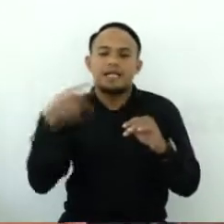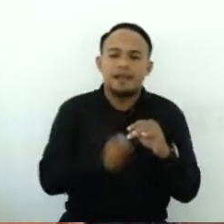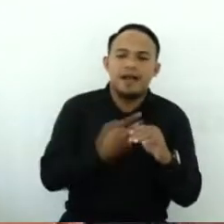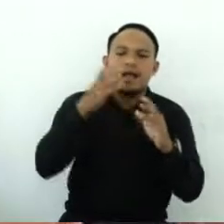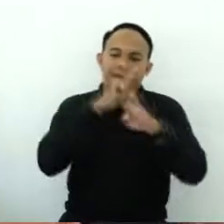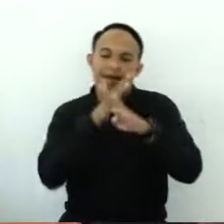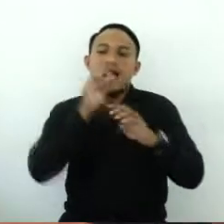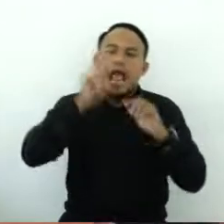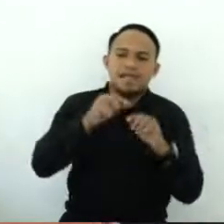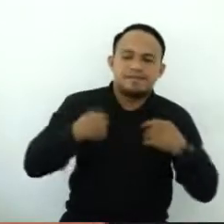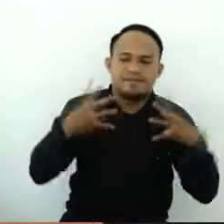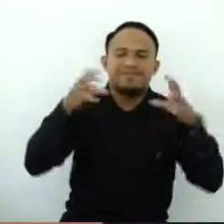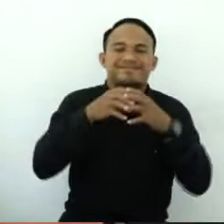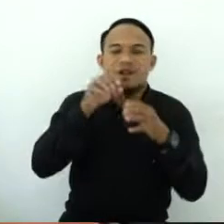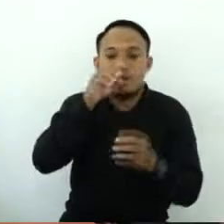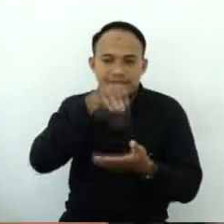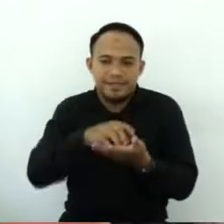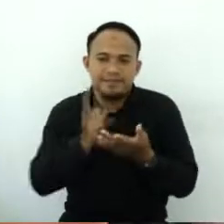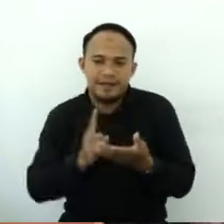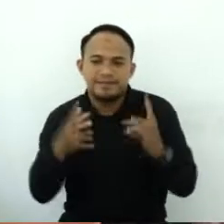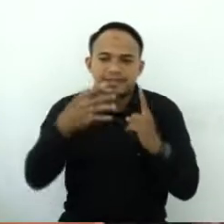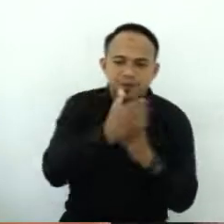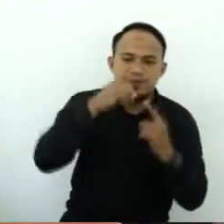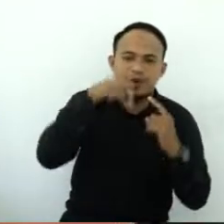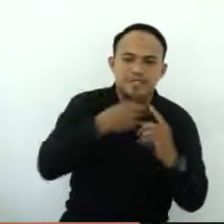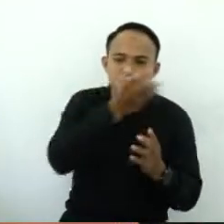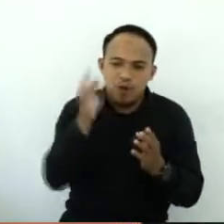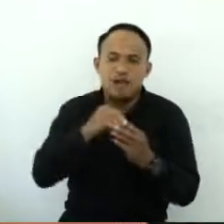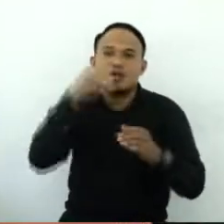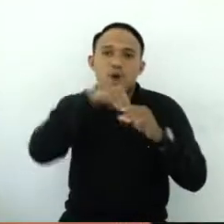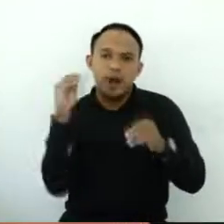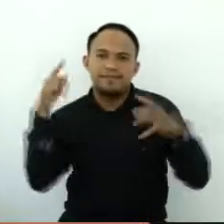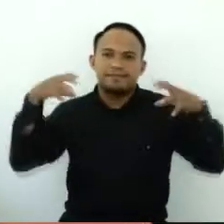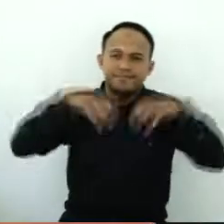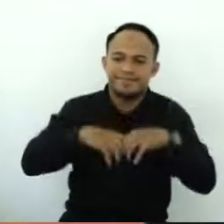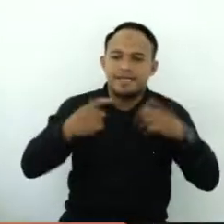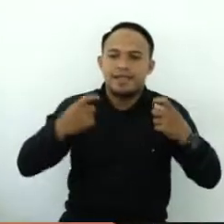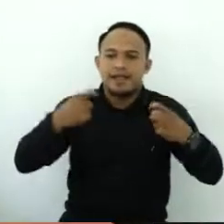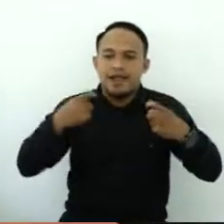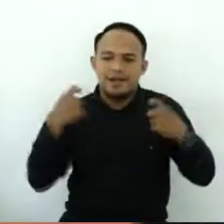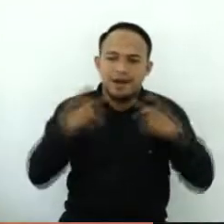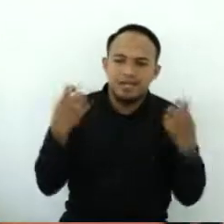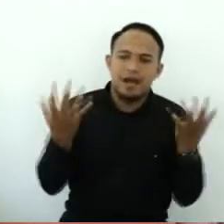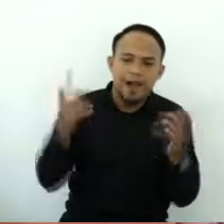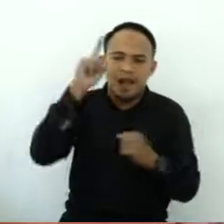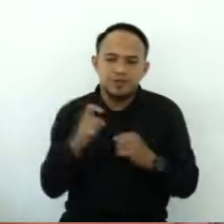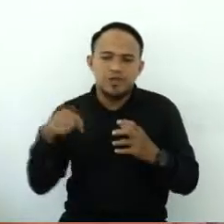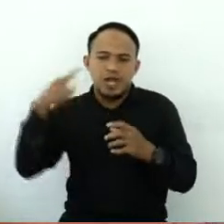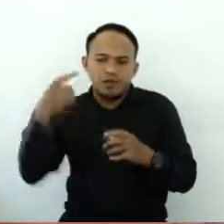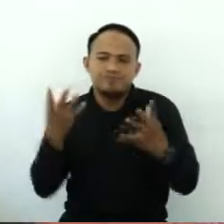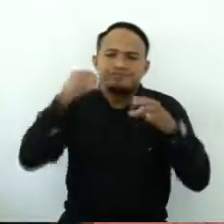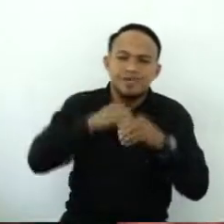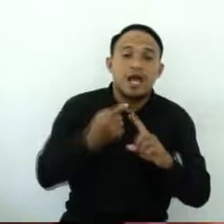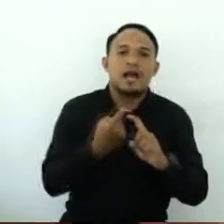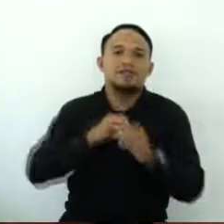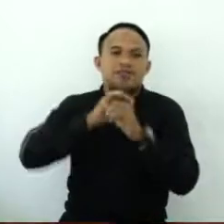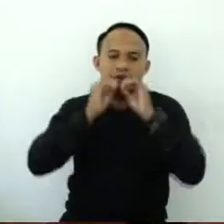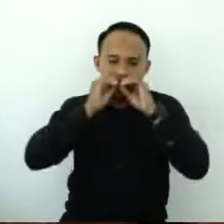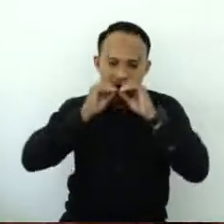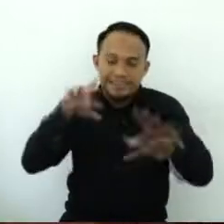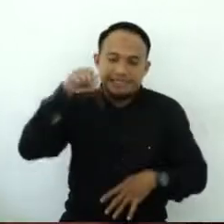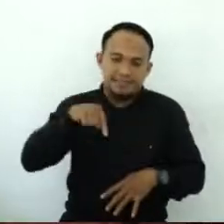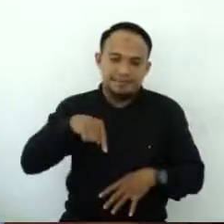semua aktivitas yang akan masuk serba sosis kita Dewi masuk ke gila Pelabuhan harus melalui